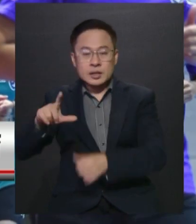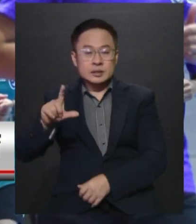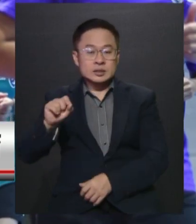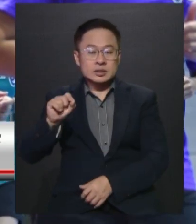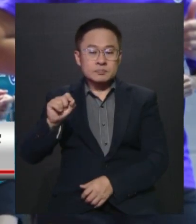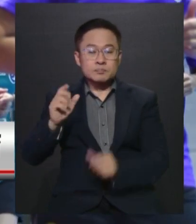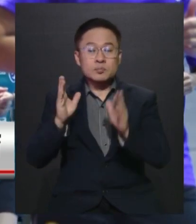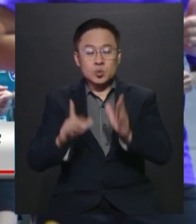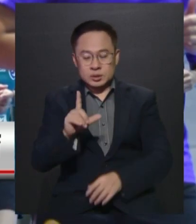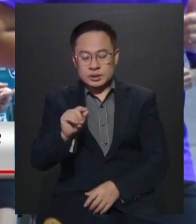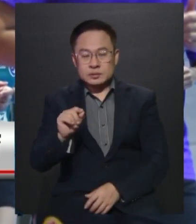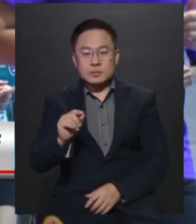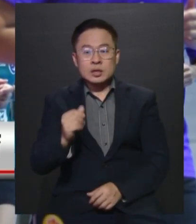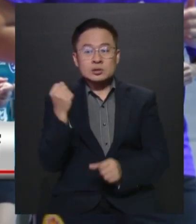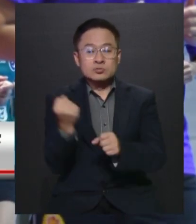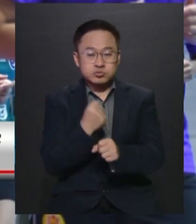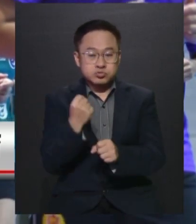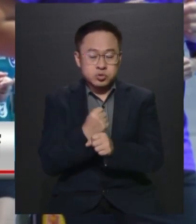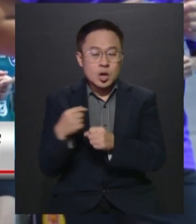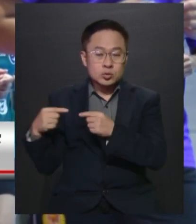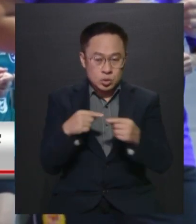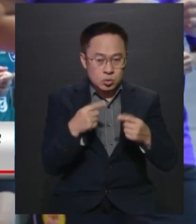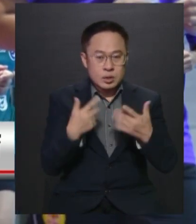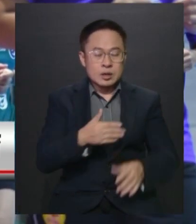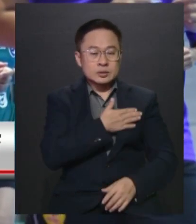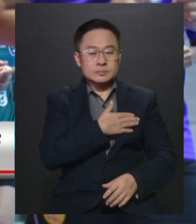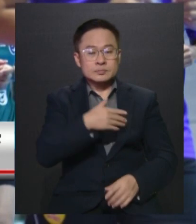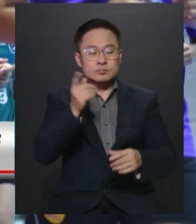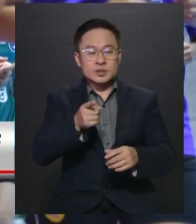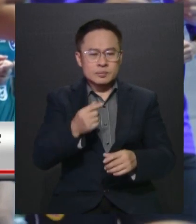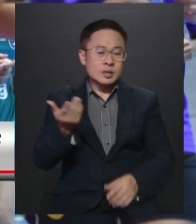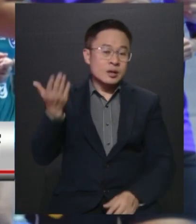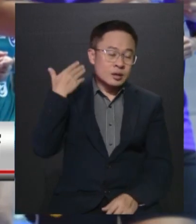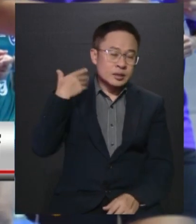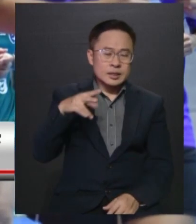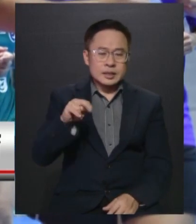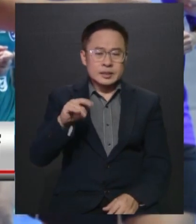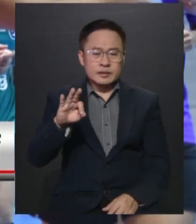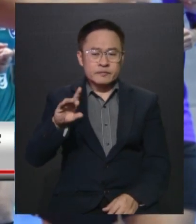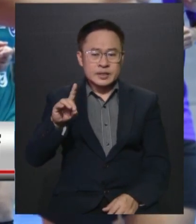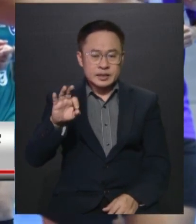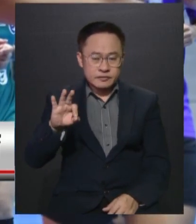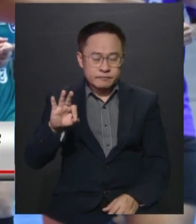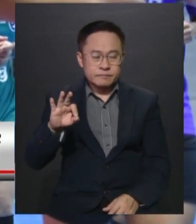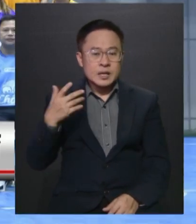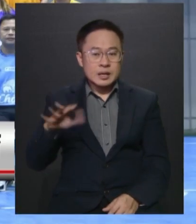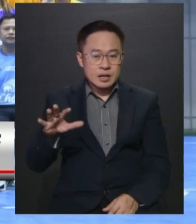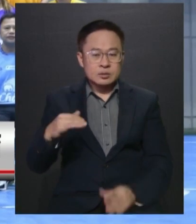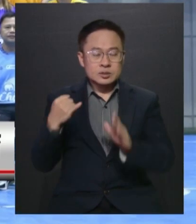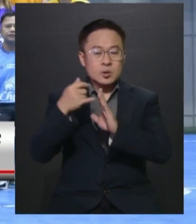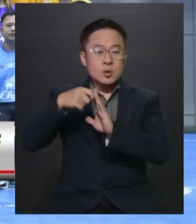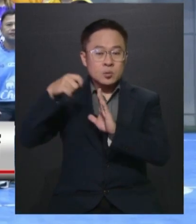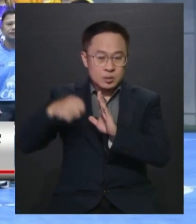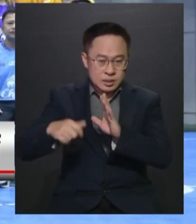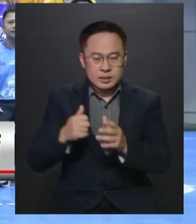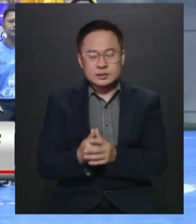หลักทั้งหมดครับที่เก็บตัวมาอย่างต่อเนื่องนะครับตั้งแต่การแข่งขันรายการ NSDF Futsal Women Championship 2023ที่จังหวัดนครราชสีมานะ